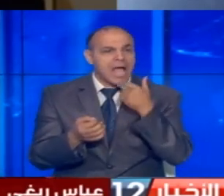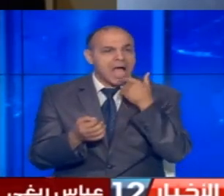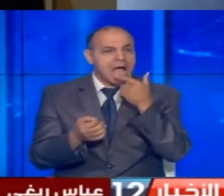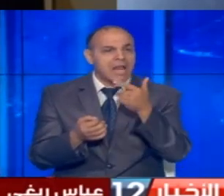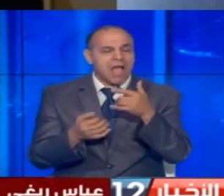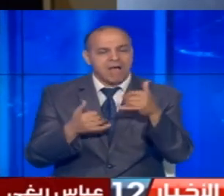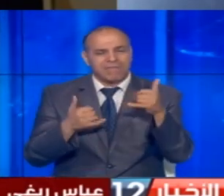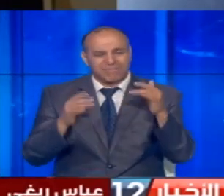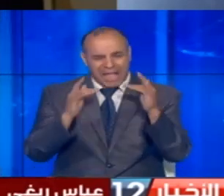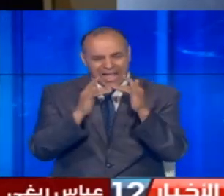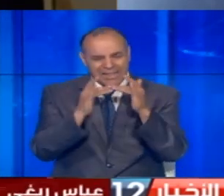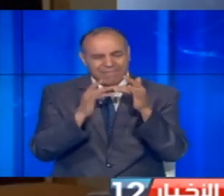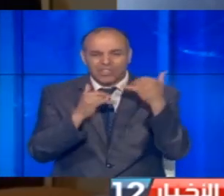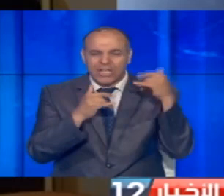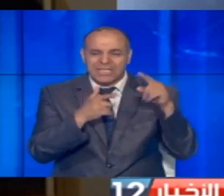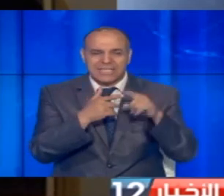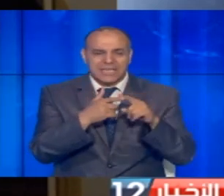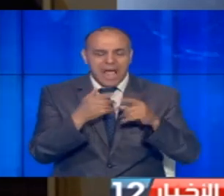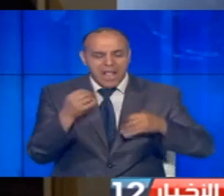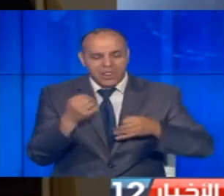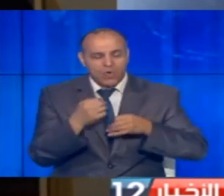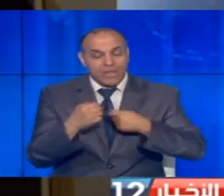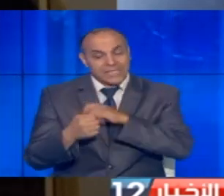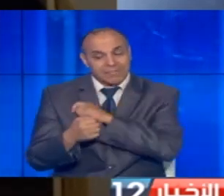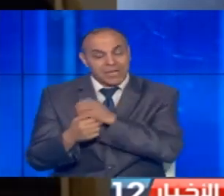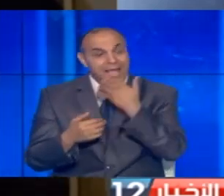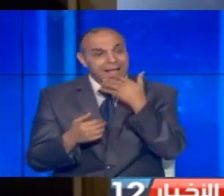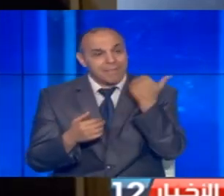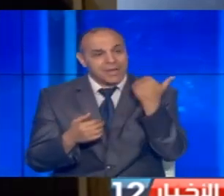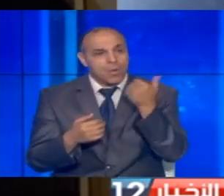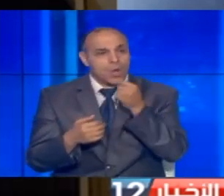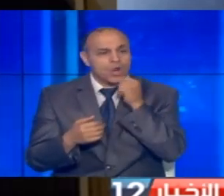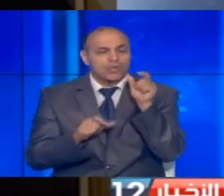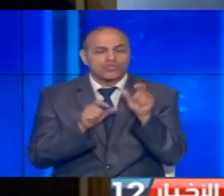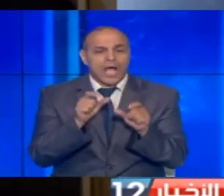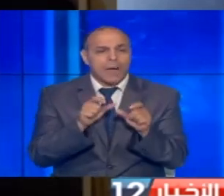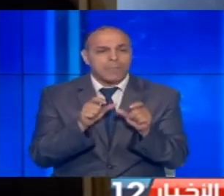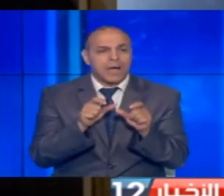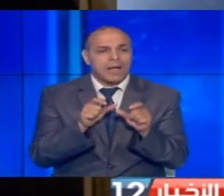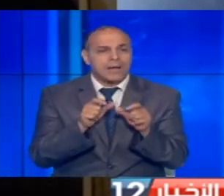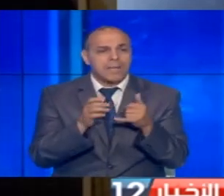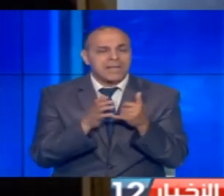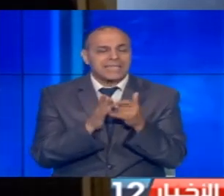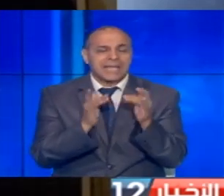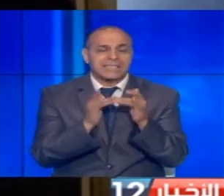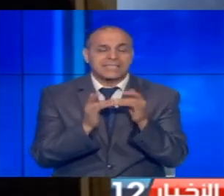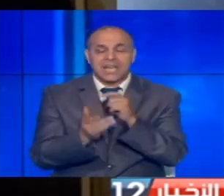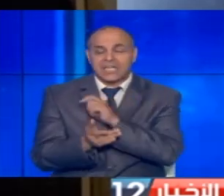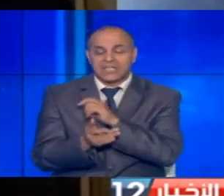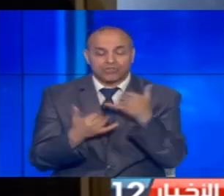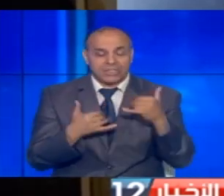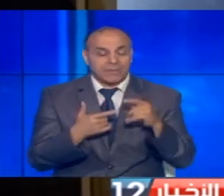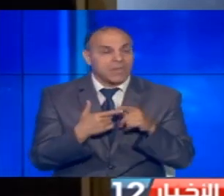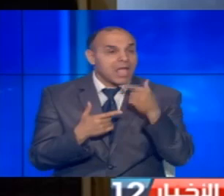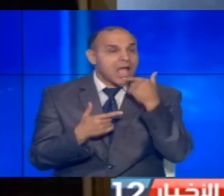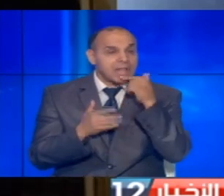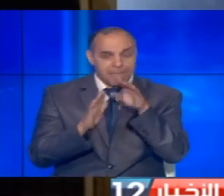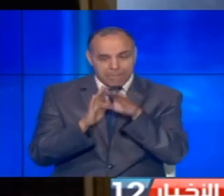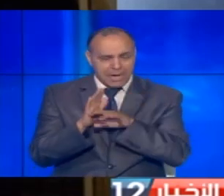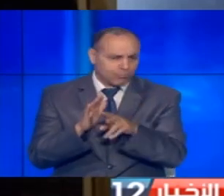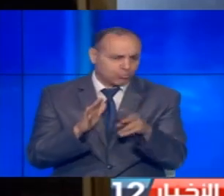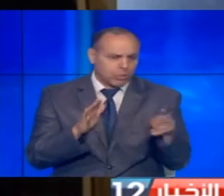قسنطينة، سواء في فن المالوف الأندلسي أو فيما يخص الأغنية الشعبية الخاصة بمدينة قسنطينة. وجدنا يعني برنامج